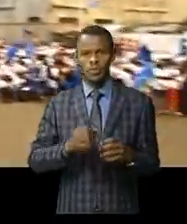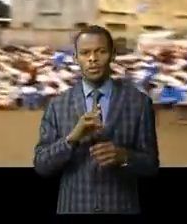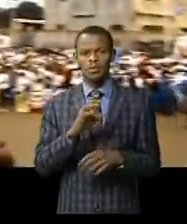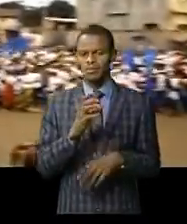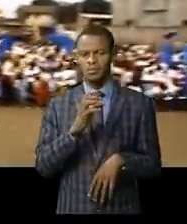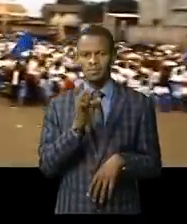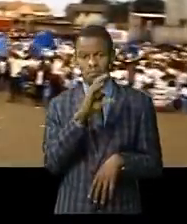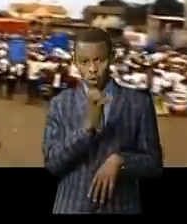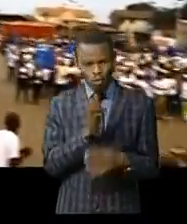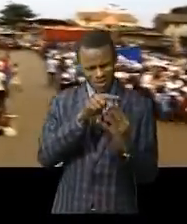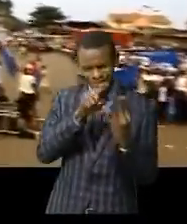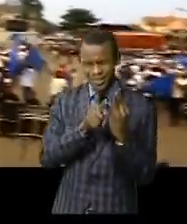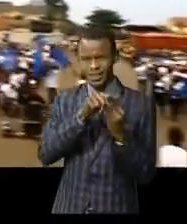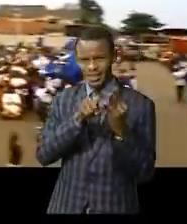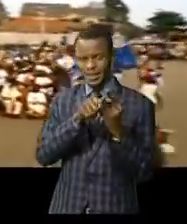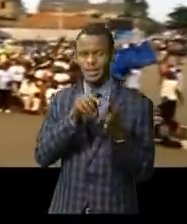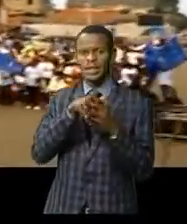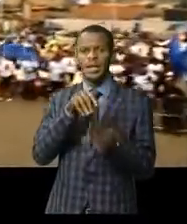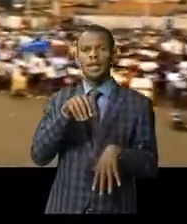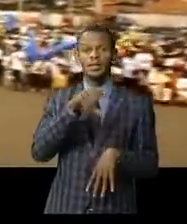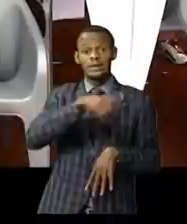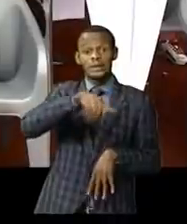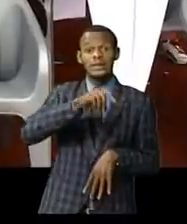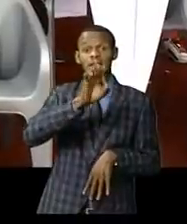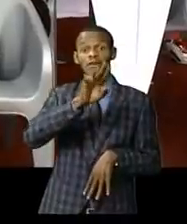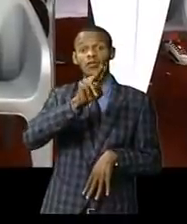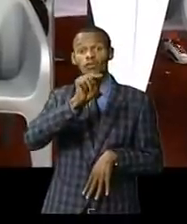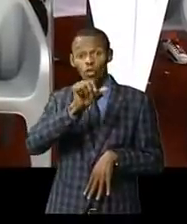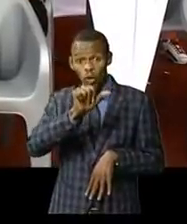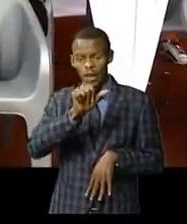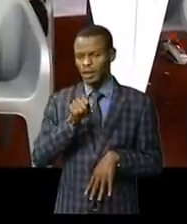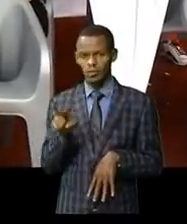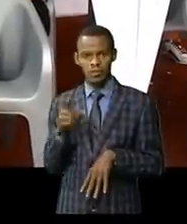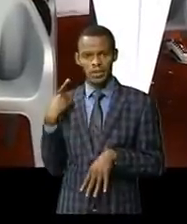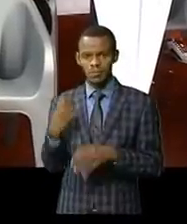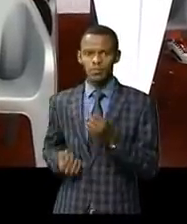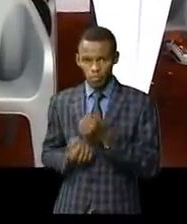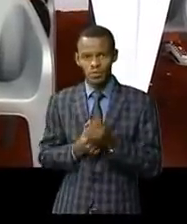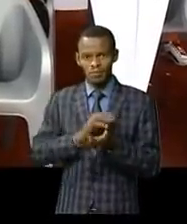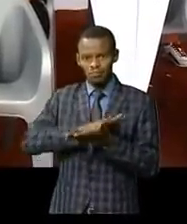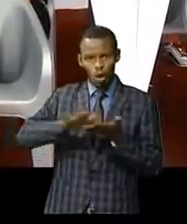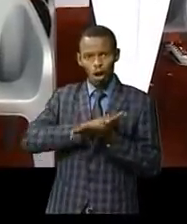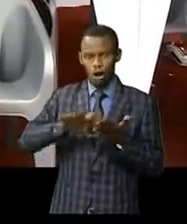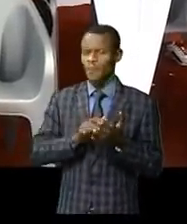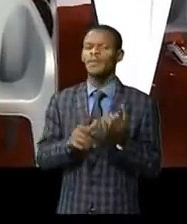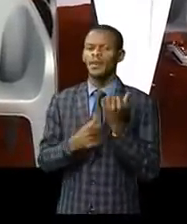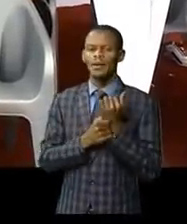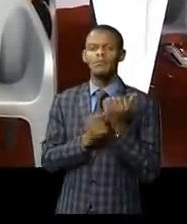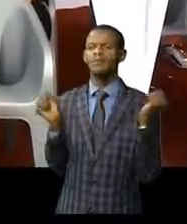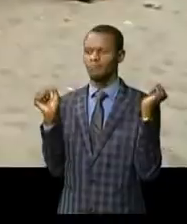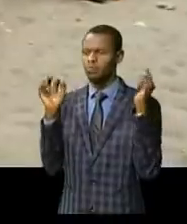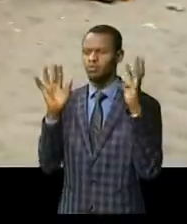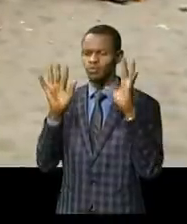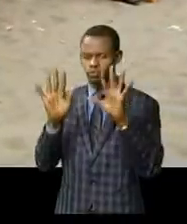lui ont offert, au cours d'une cérémonie solennelle organisée samedi 11 septembre 2021 au terrain Bondo de la commune d'Ngiringiri,